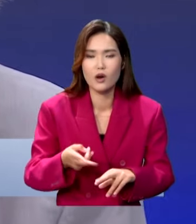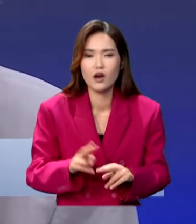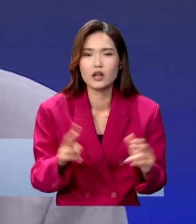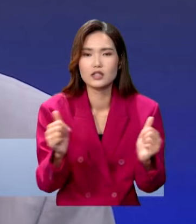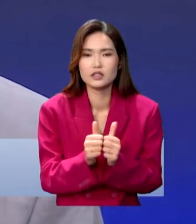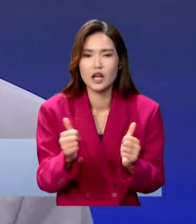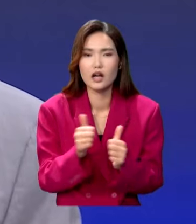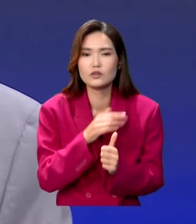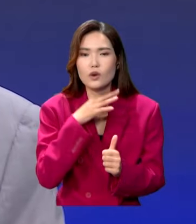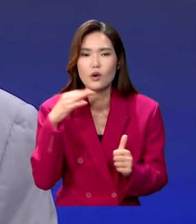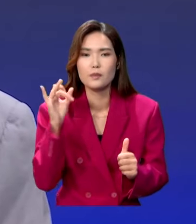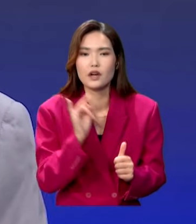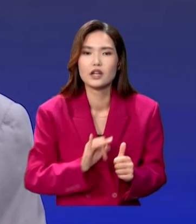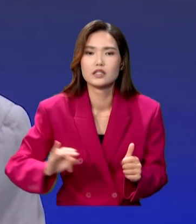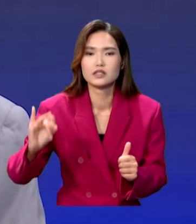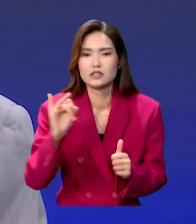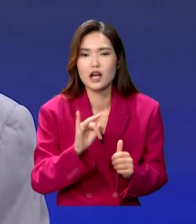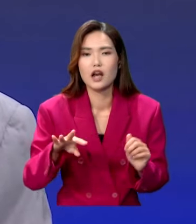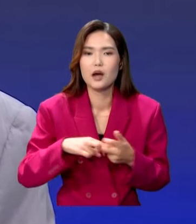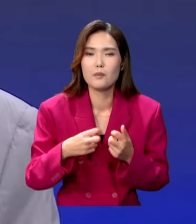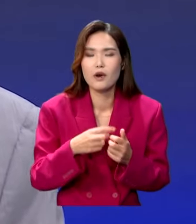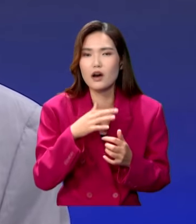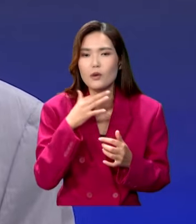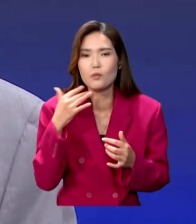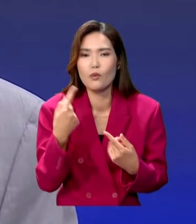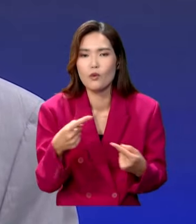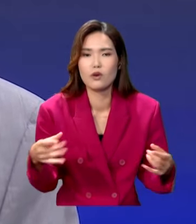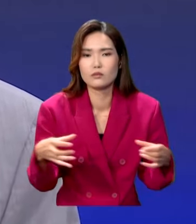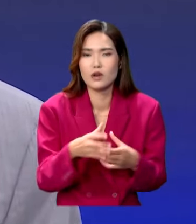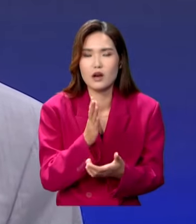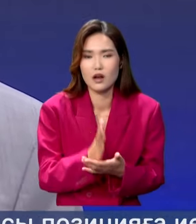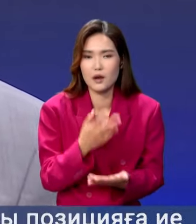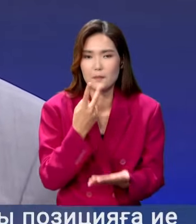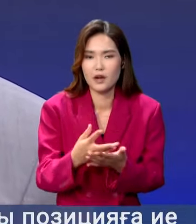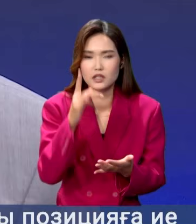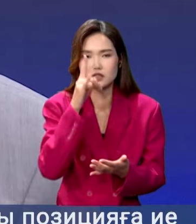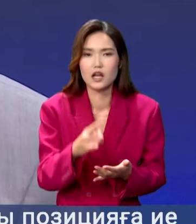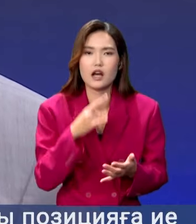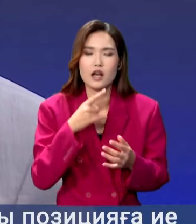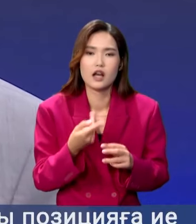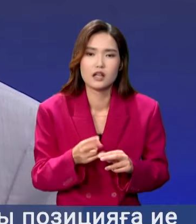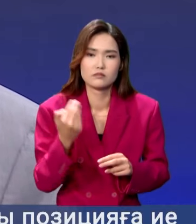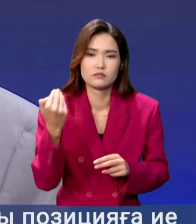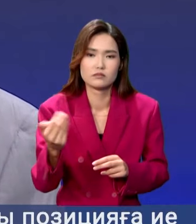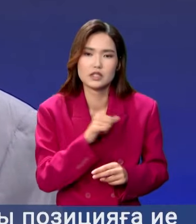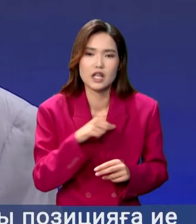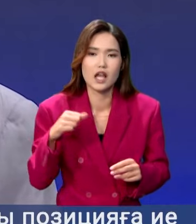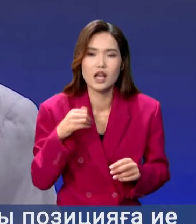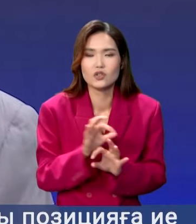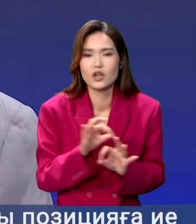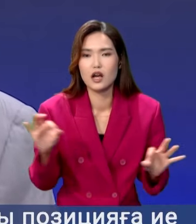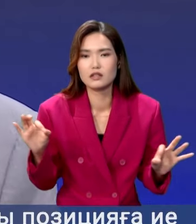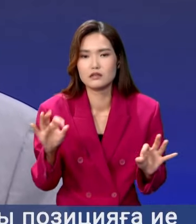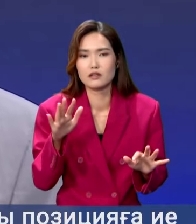lot of historical territorial issues between them, for example, Kazakhstan will have to move very nimbly in order to